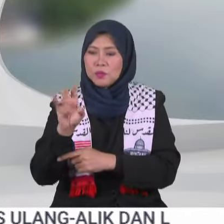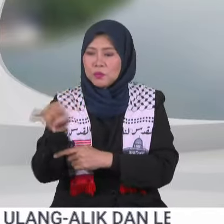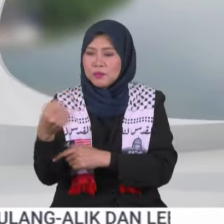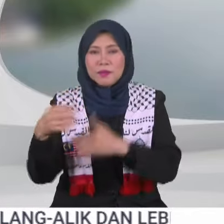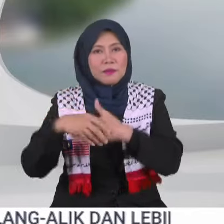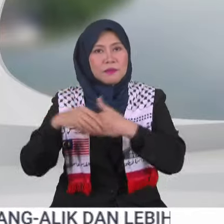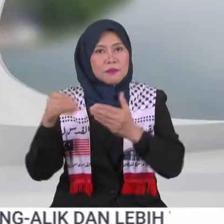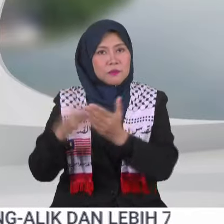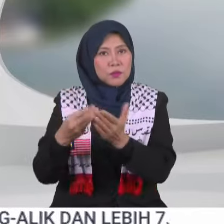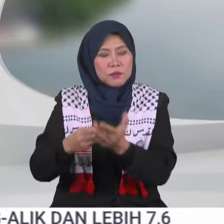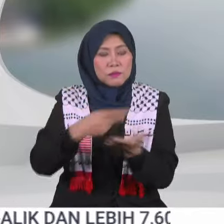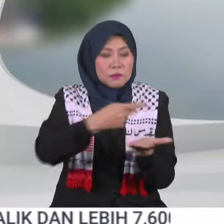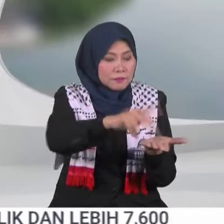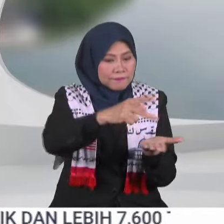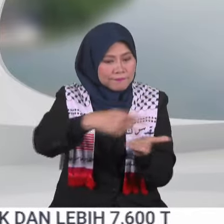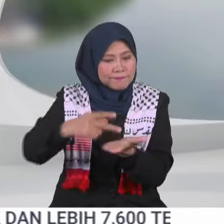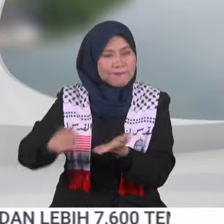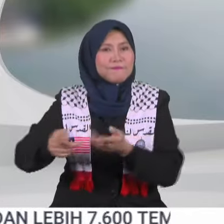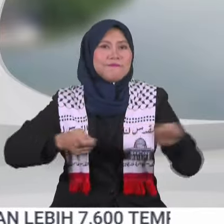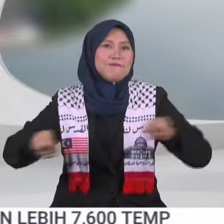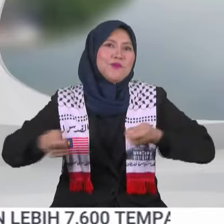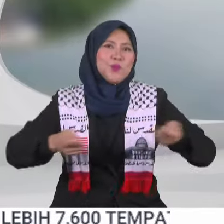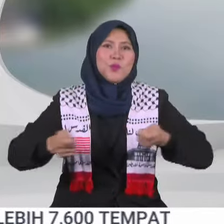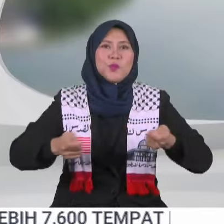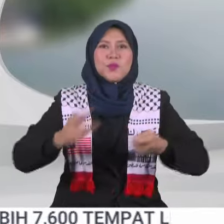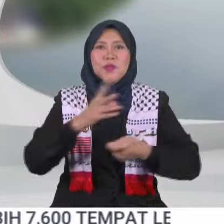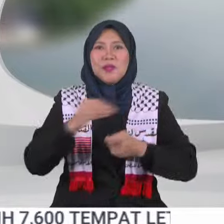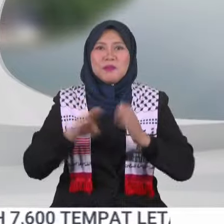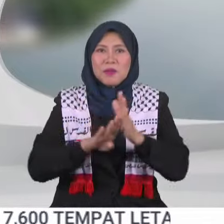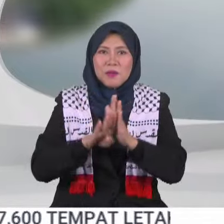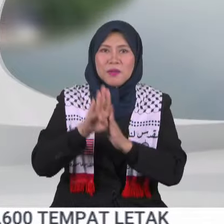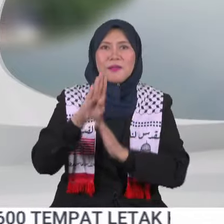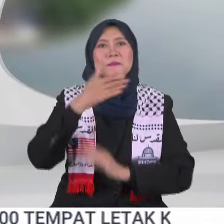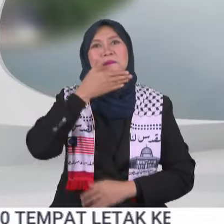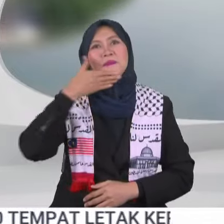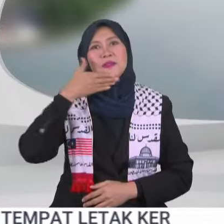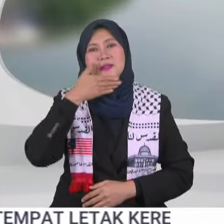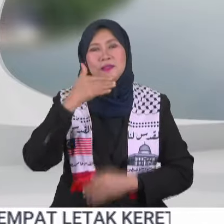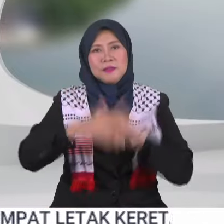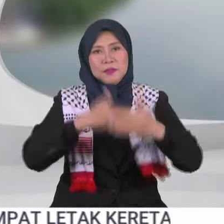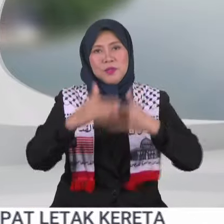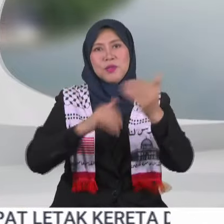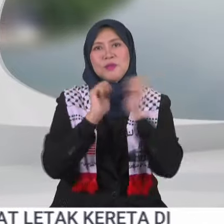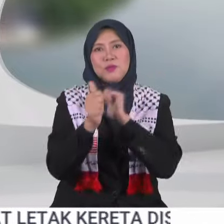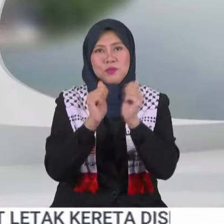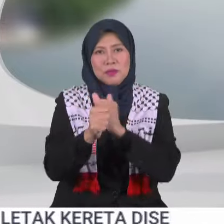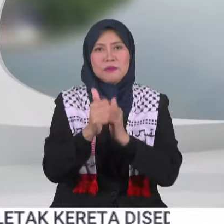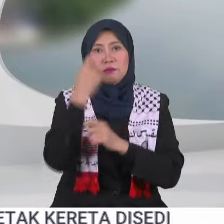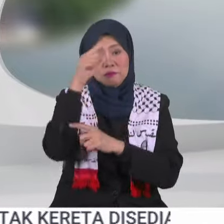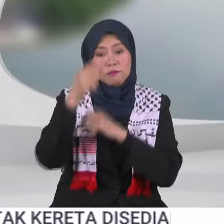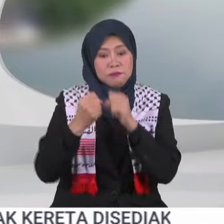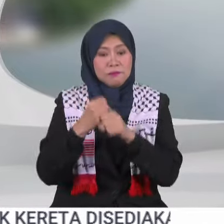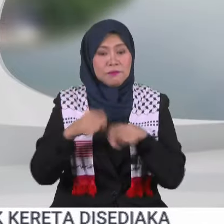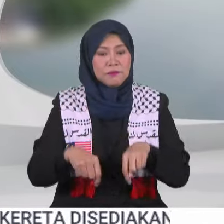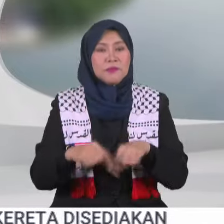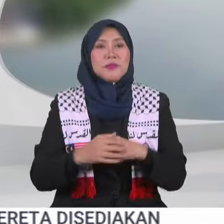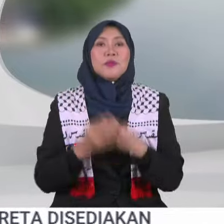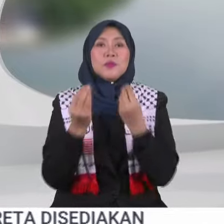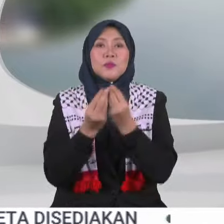ringgit untuk perbelanjaan mengurus serta pembangunan belia dan kemajuan sukan tahun ini. Daripada jumlah